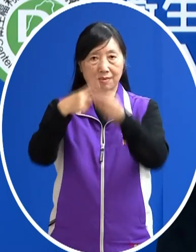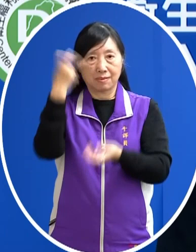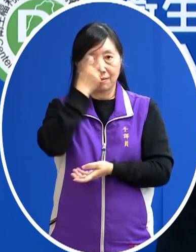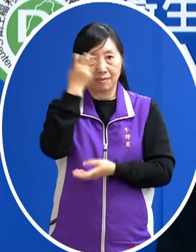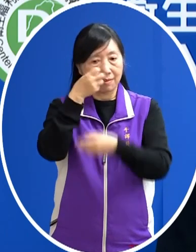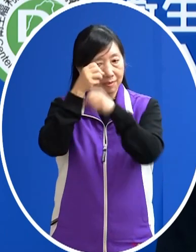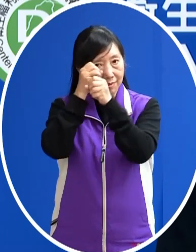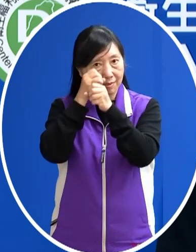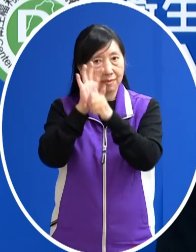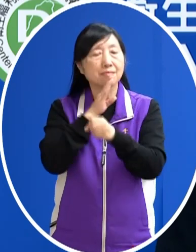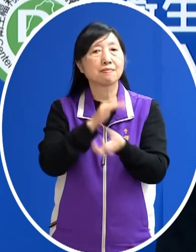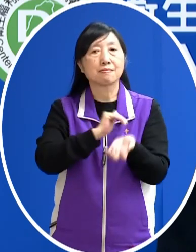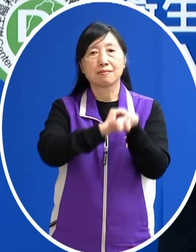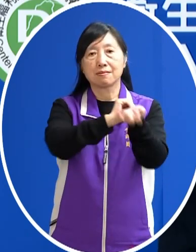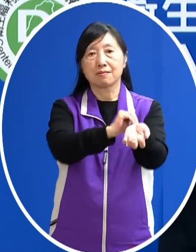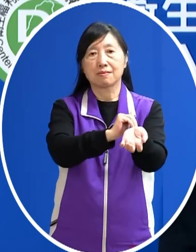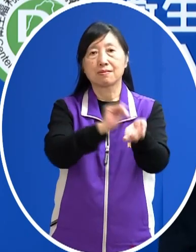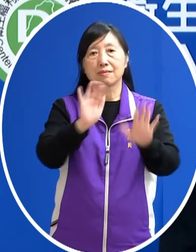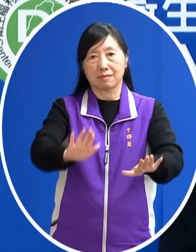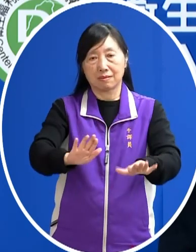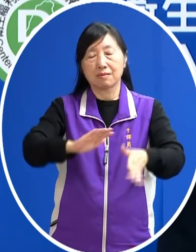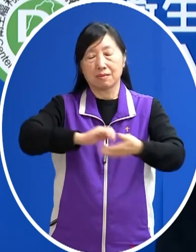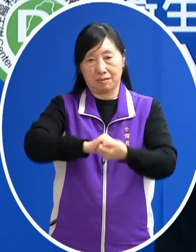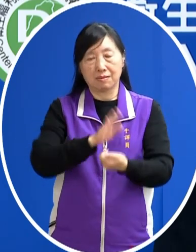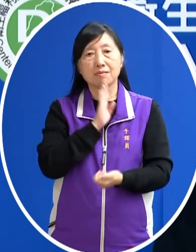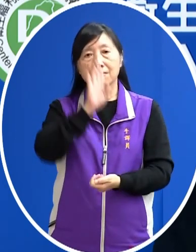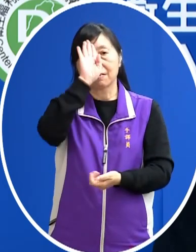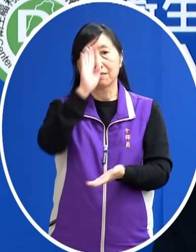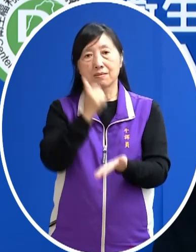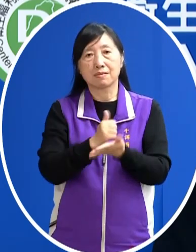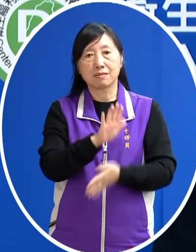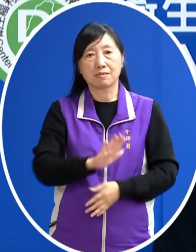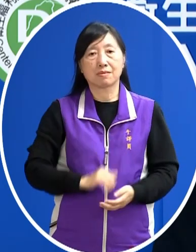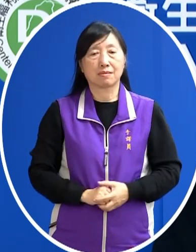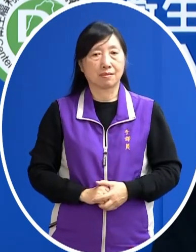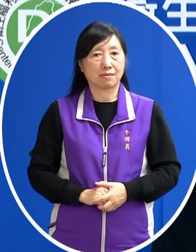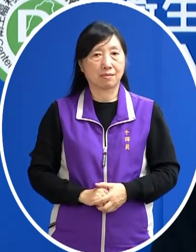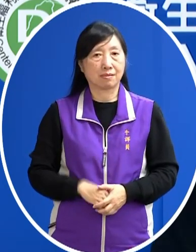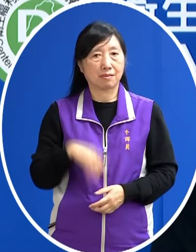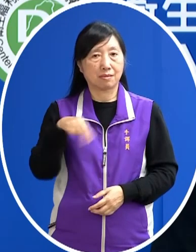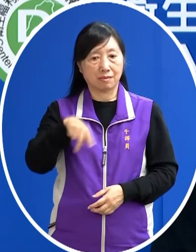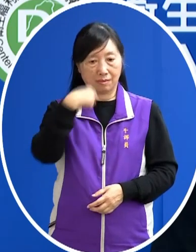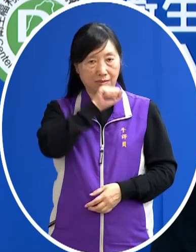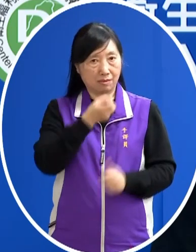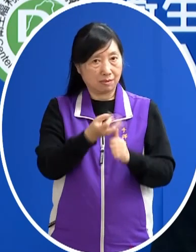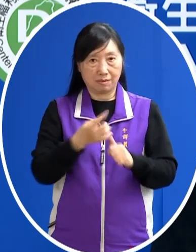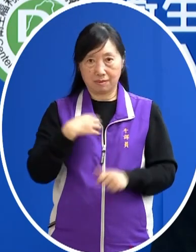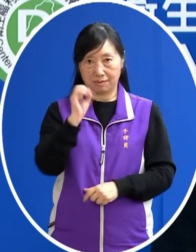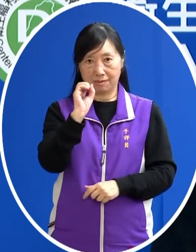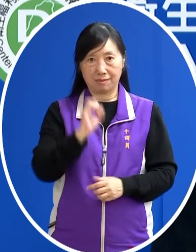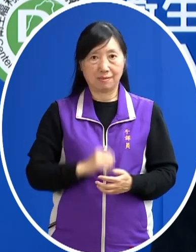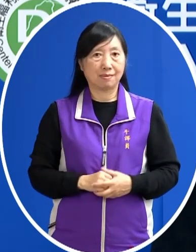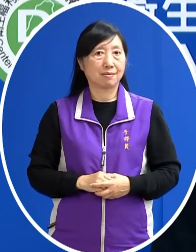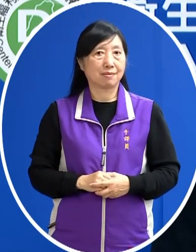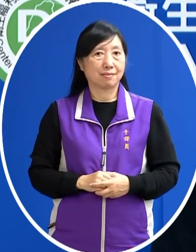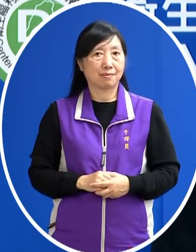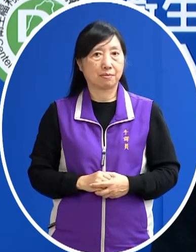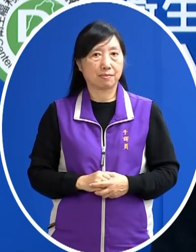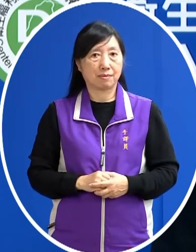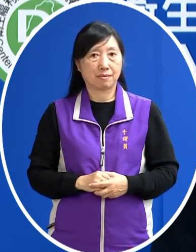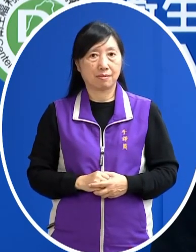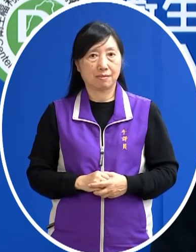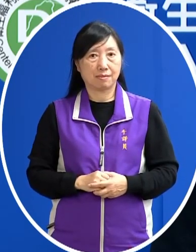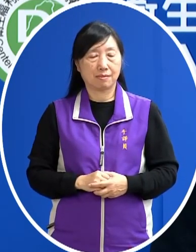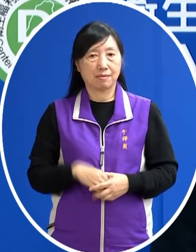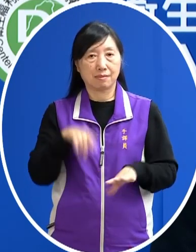后送就医哈，那今日确诊，那我们今天也没有啊本土的案例哈。那